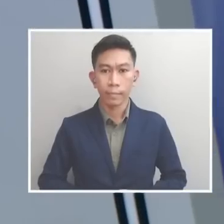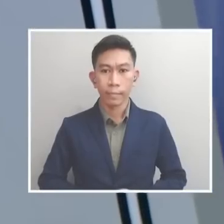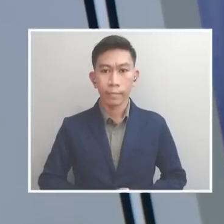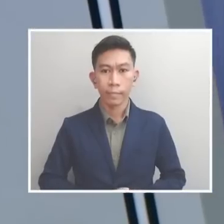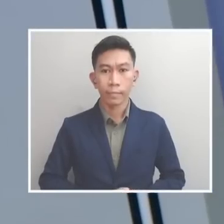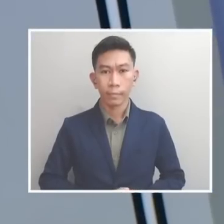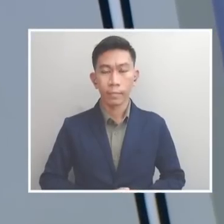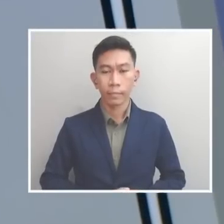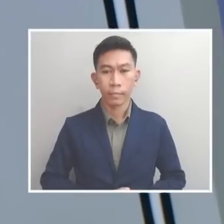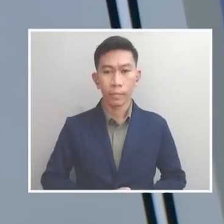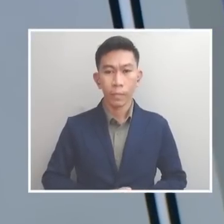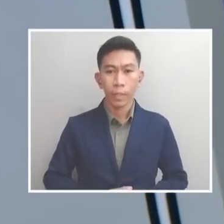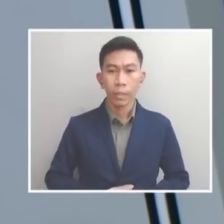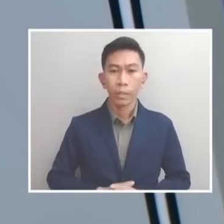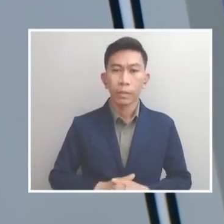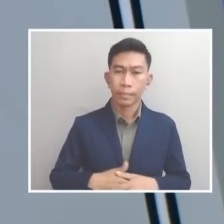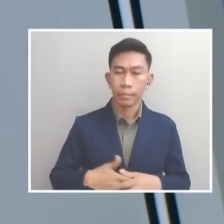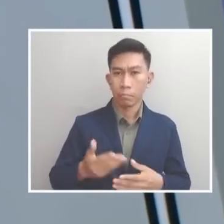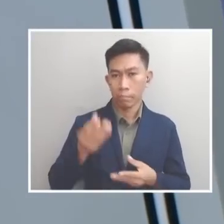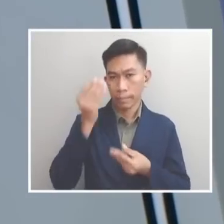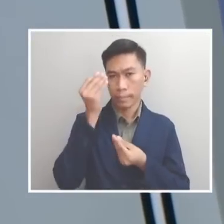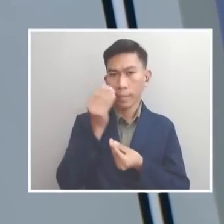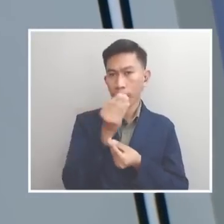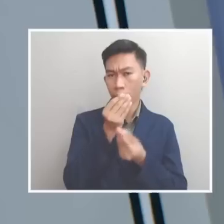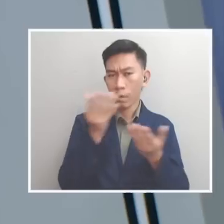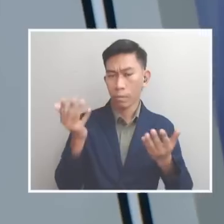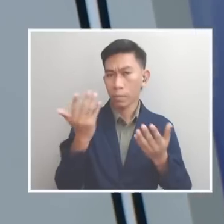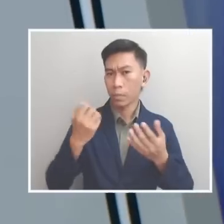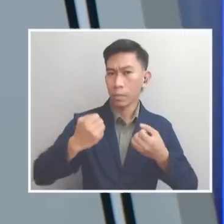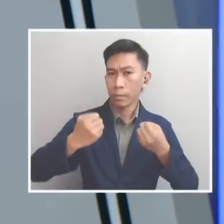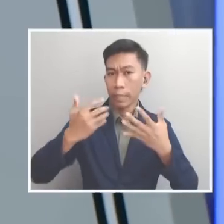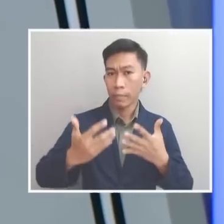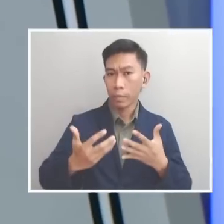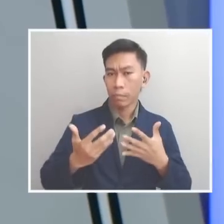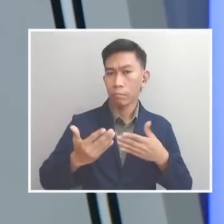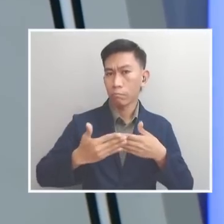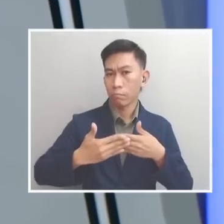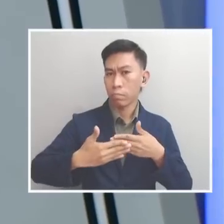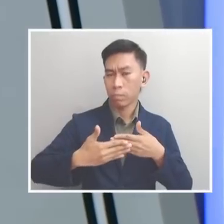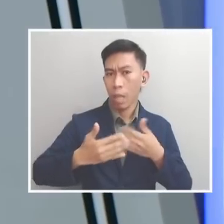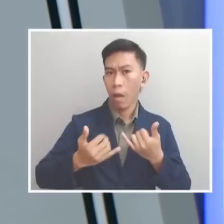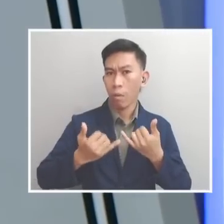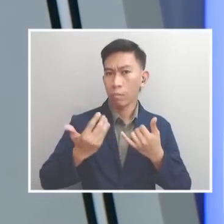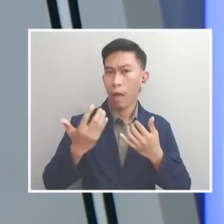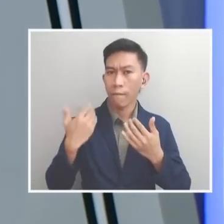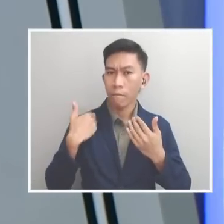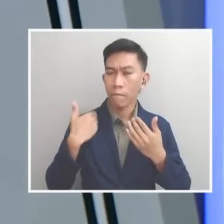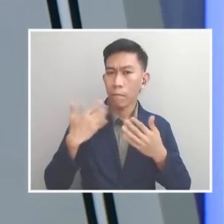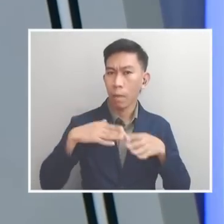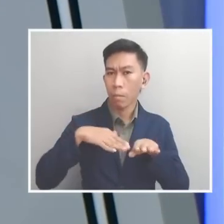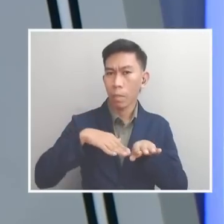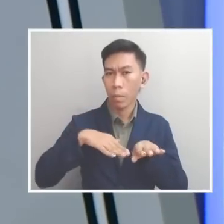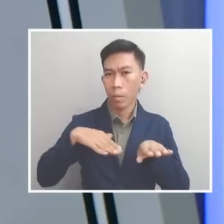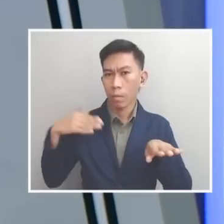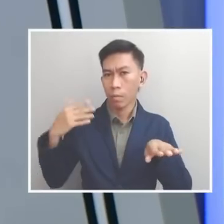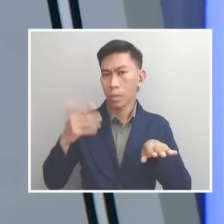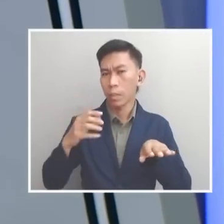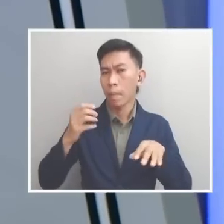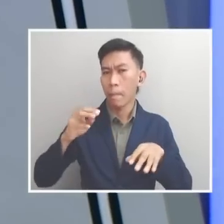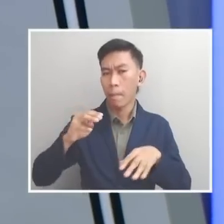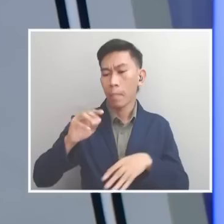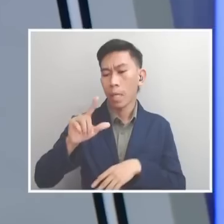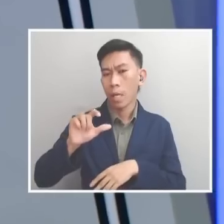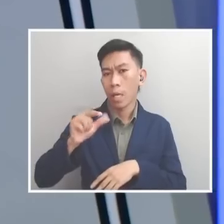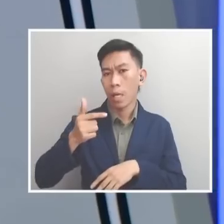Abiso po sa mga motorista, asahan na po ang mabigat na daloy ng trapiko sa may bahagi ng Lagusnilan Underpass. Tuluyan na